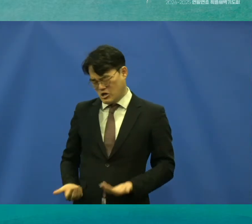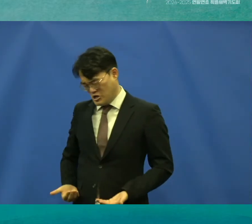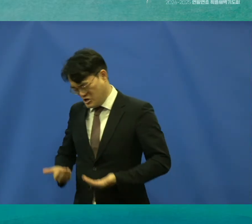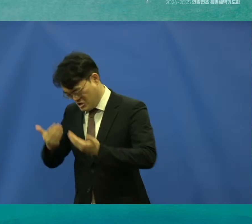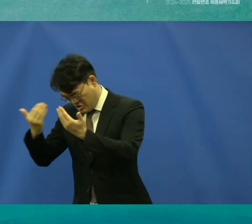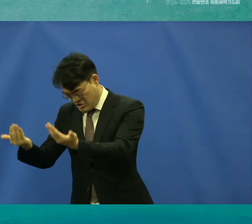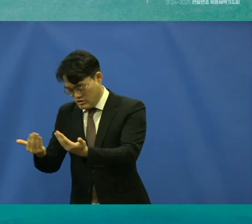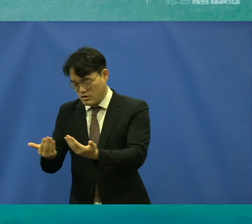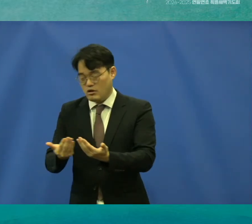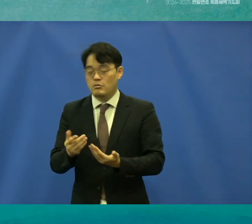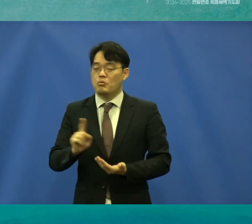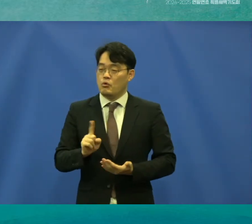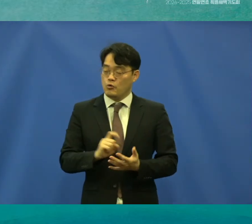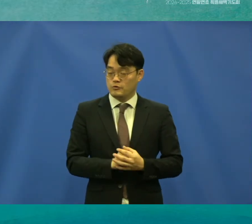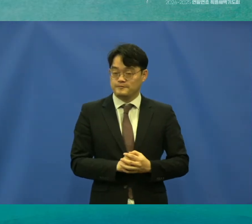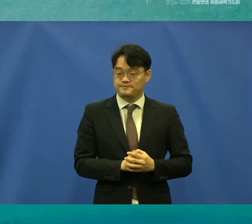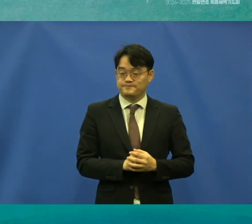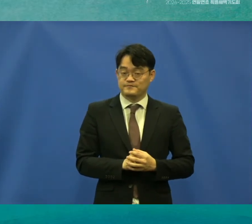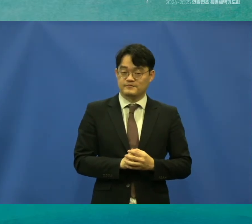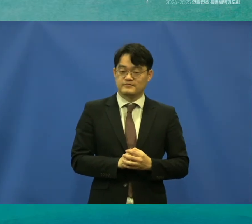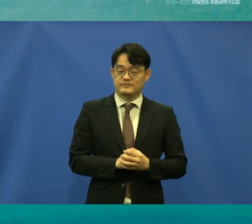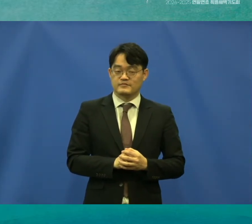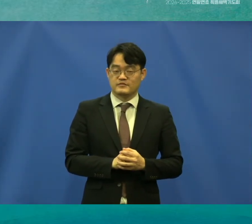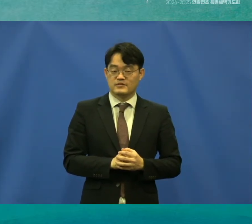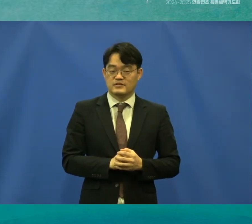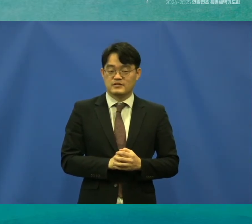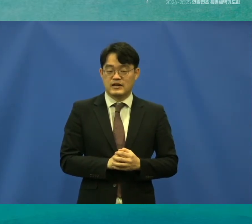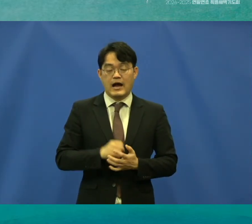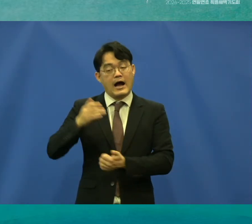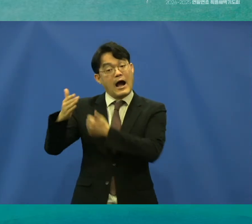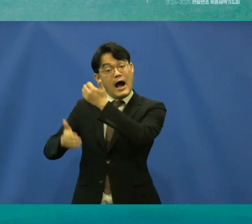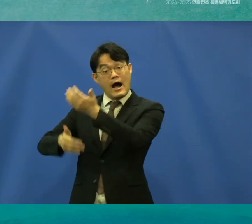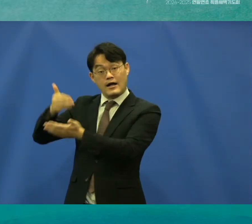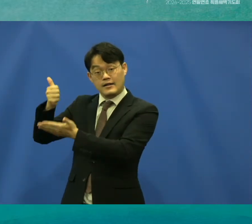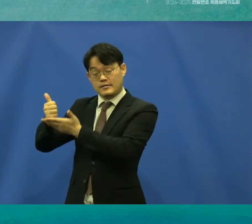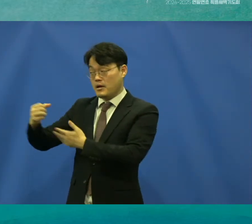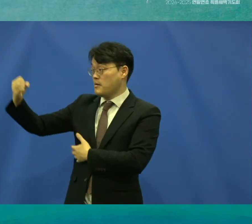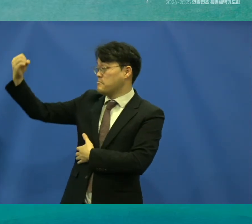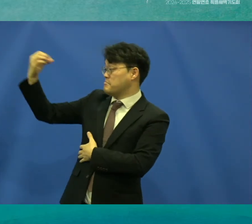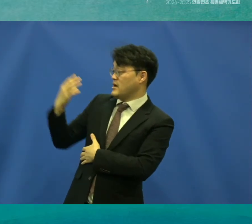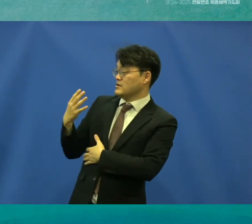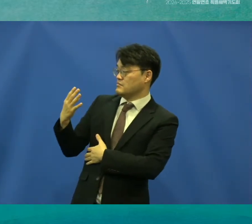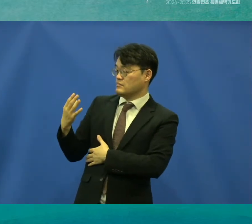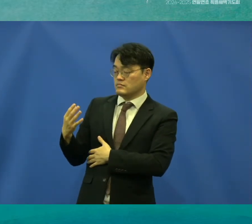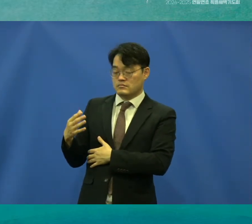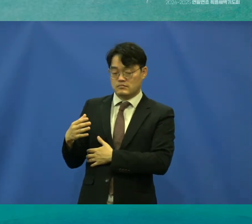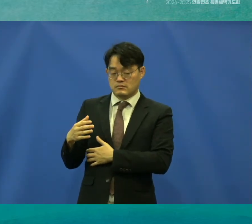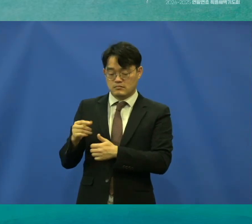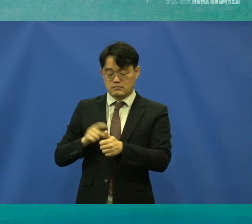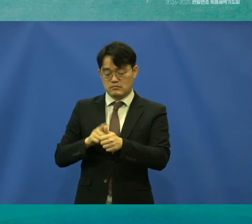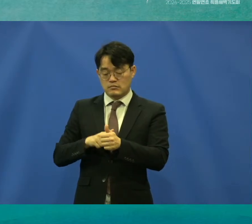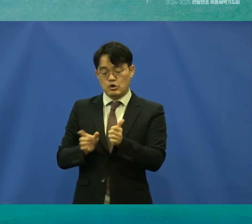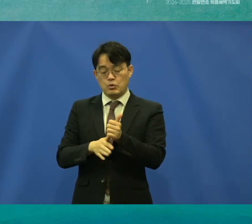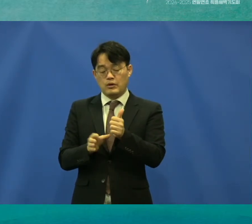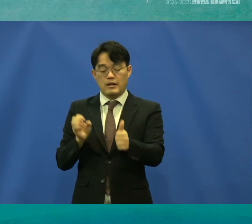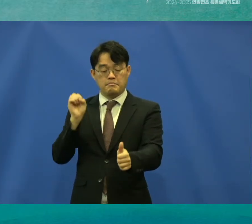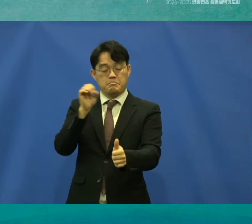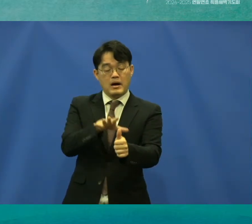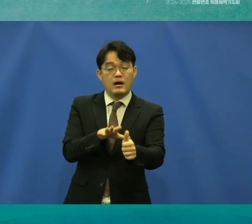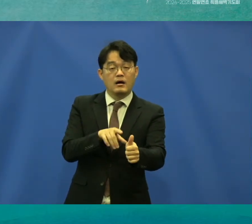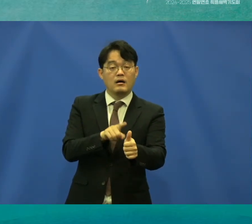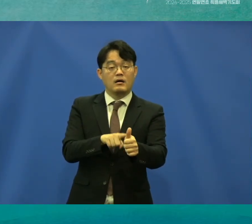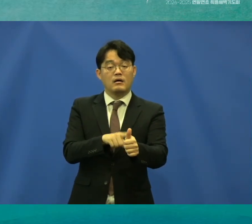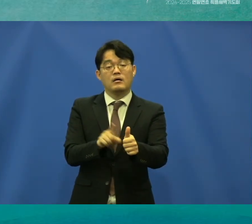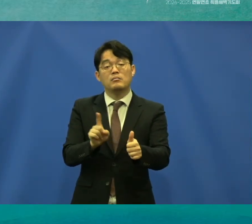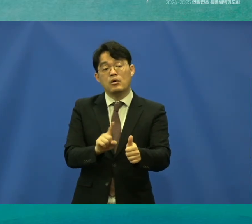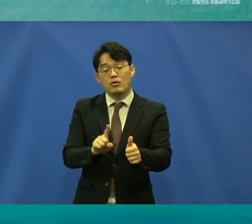그렇게 생명을 바칠 만한 것을 하나님이 말씀으로 주셨는데, 이 요나가 지금 엉뚱한 곳에서 지금 박넝쿨 안에서